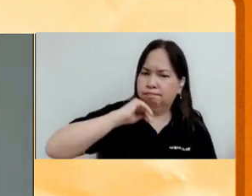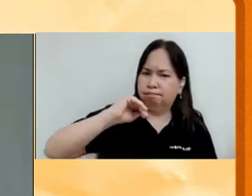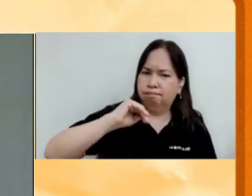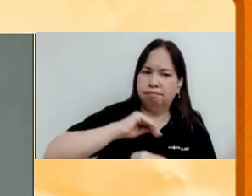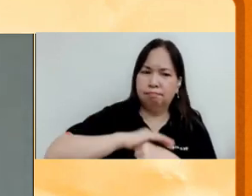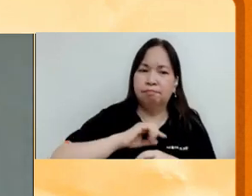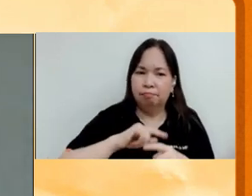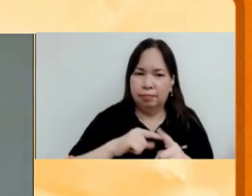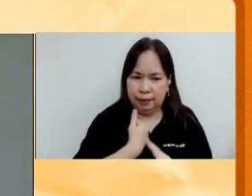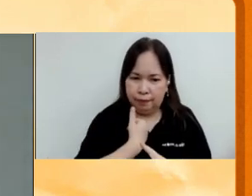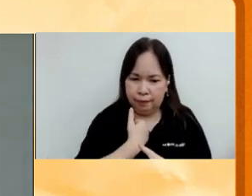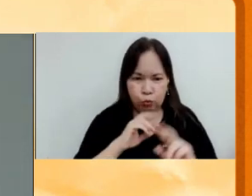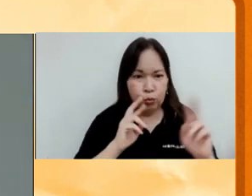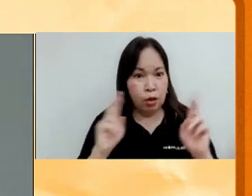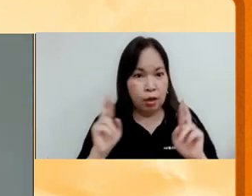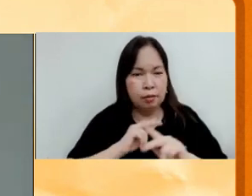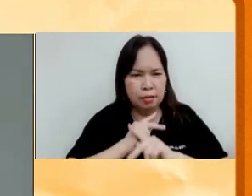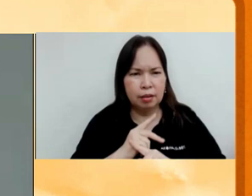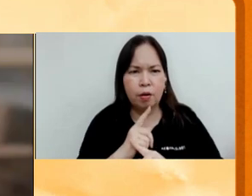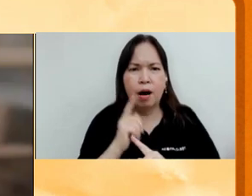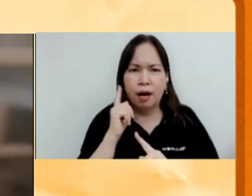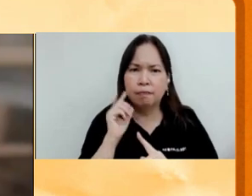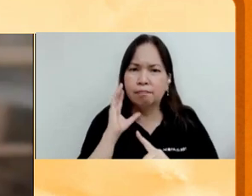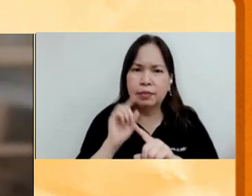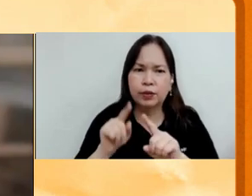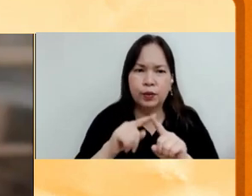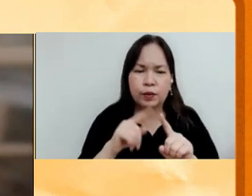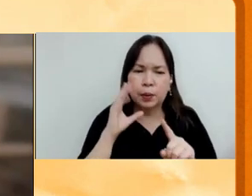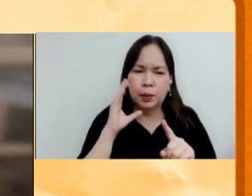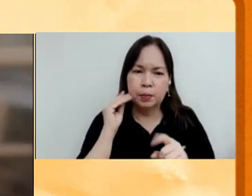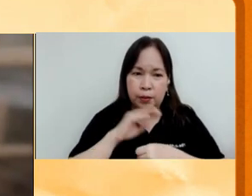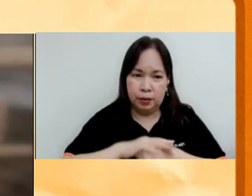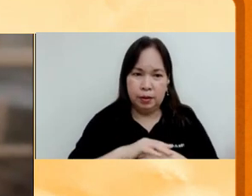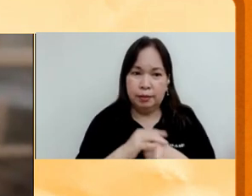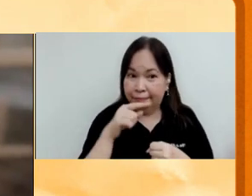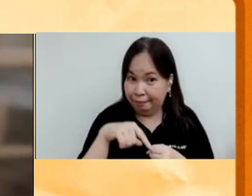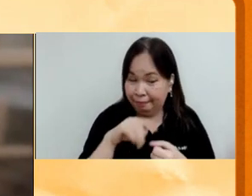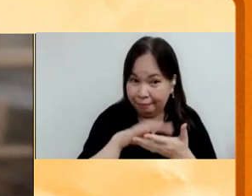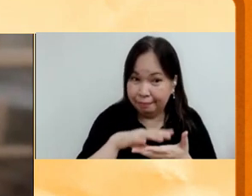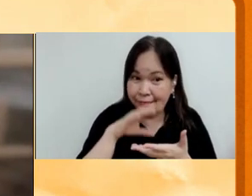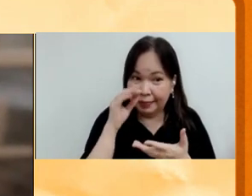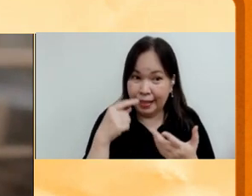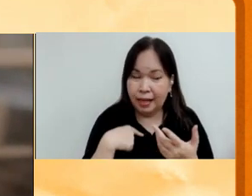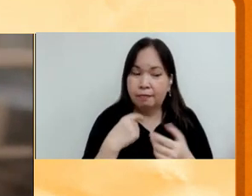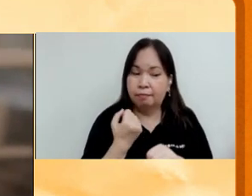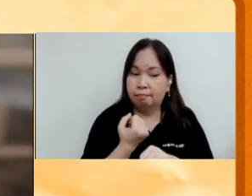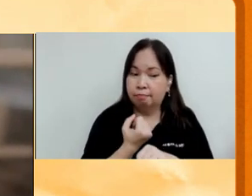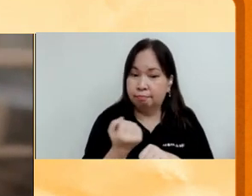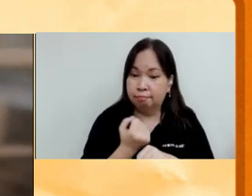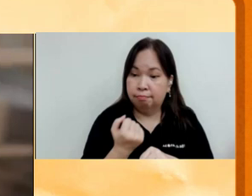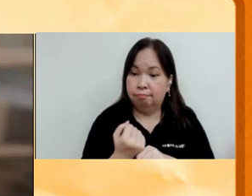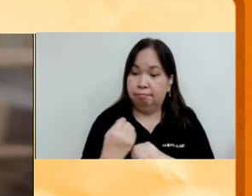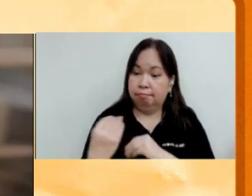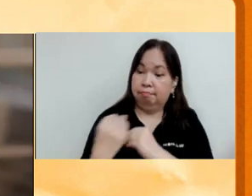mas maging handa tayo sa karanasan ng mga stress. Natutunan din natin na ang stress resilience ay ang abilidad ng tao